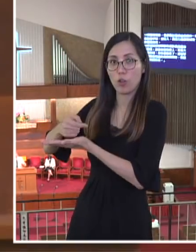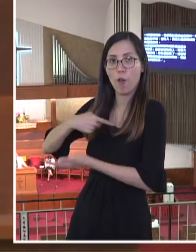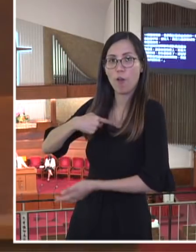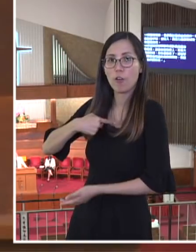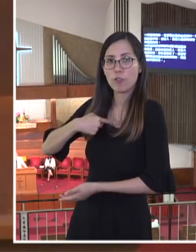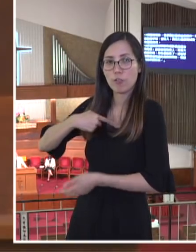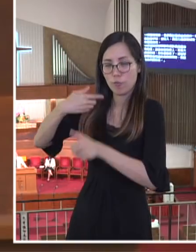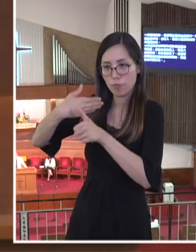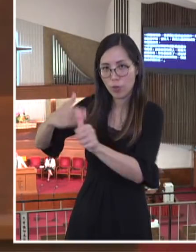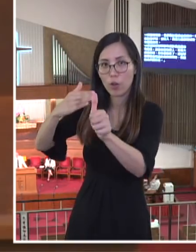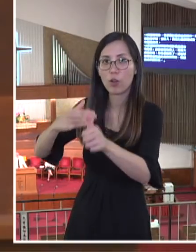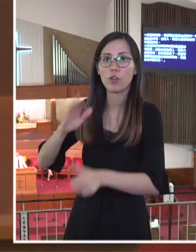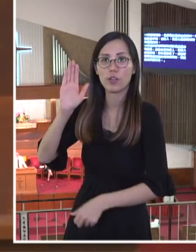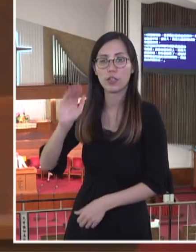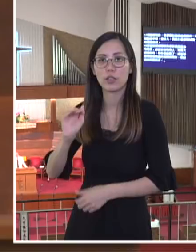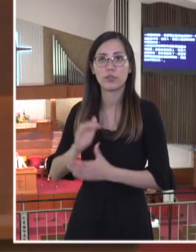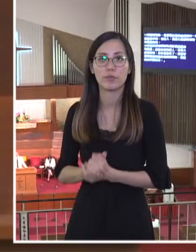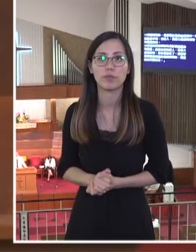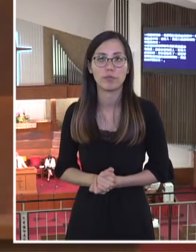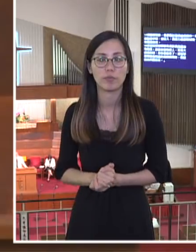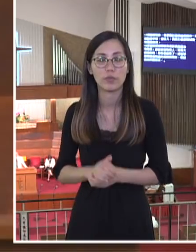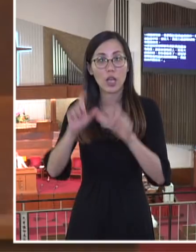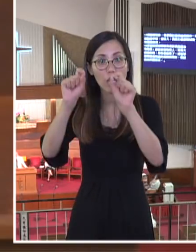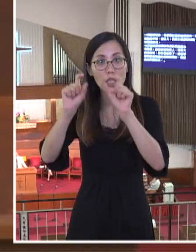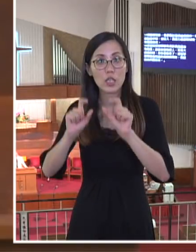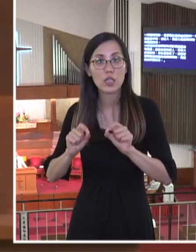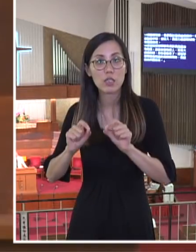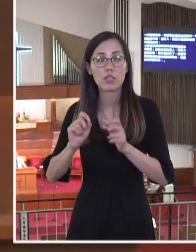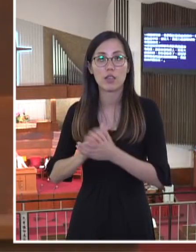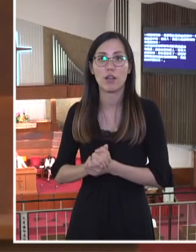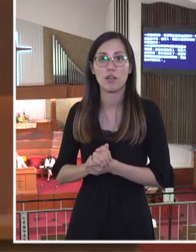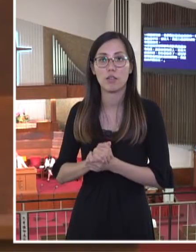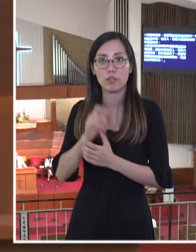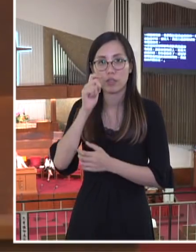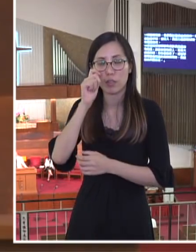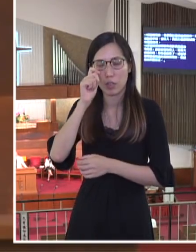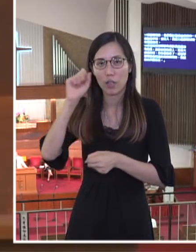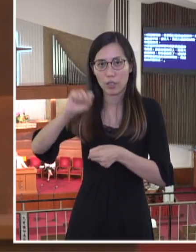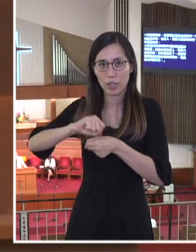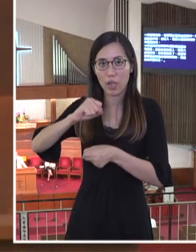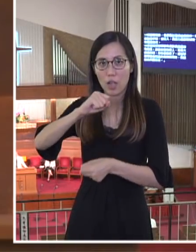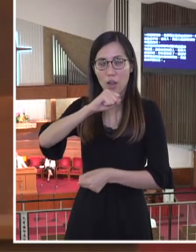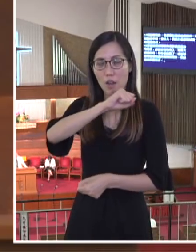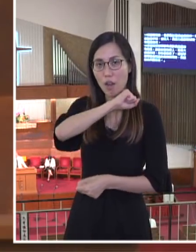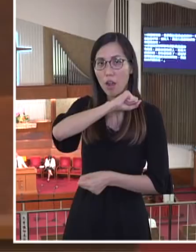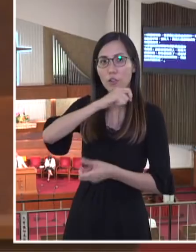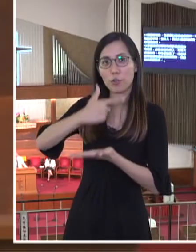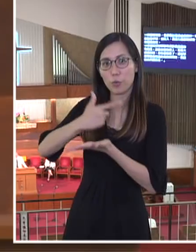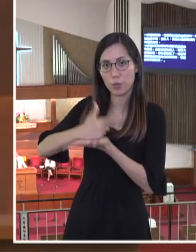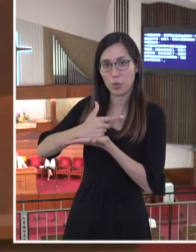出去。所以其实这个意思是什么呢？其实迦勒讲的是：只要神帮我，我就得的